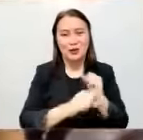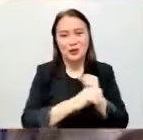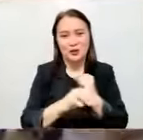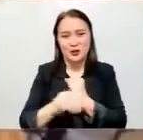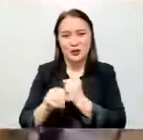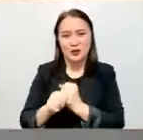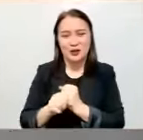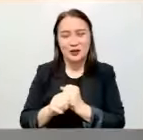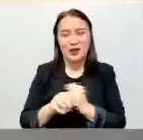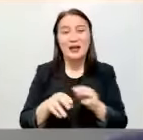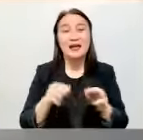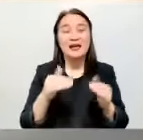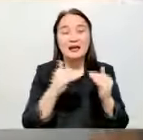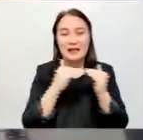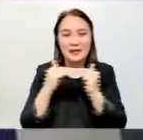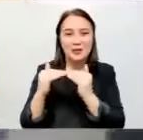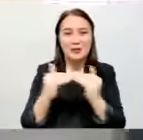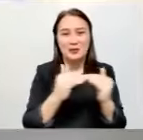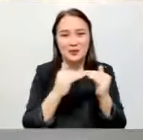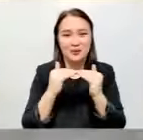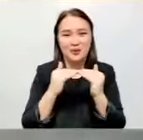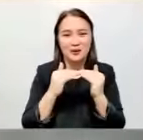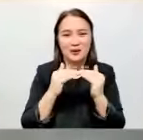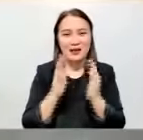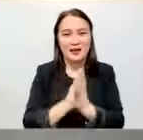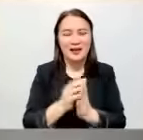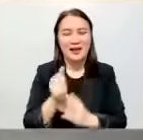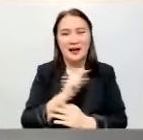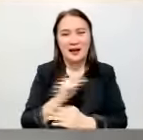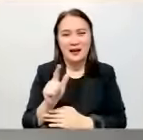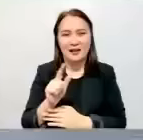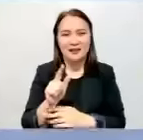equality o pagkakapantay-pantay ng mga kasarian.